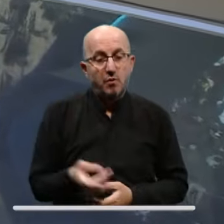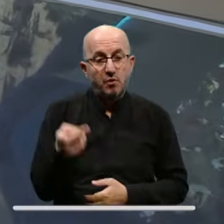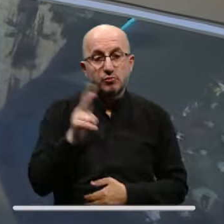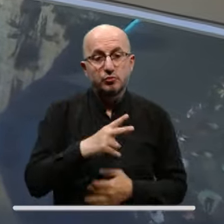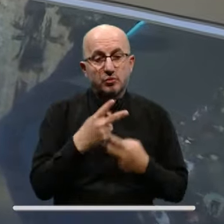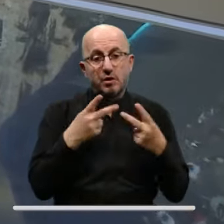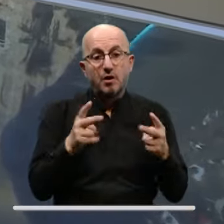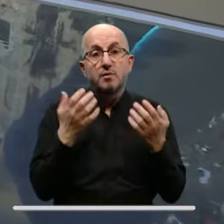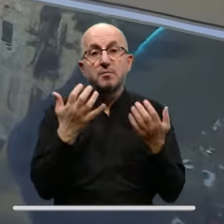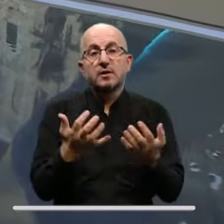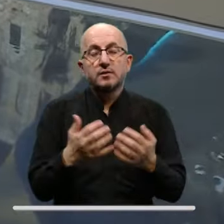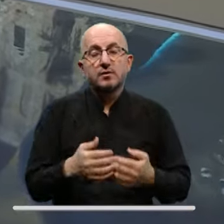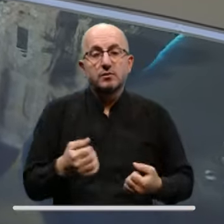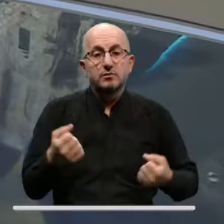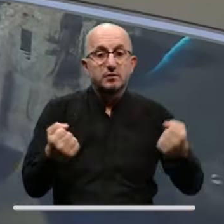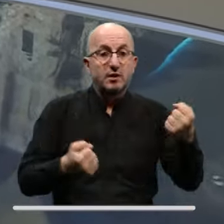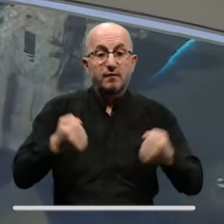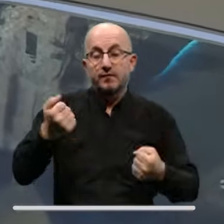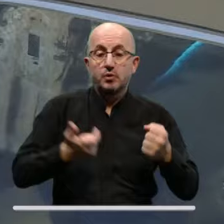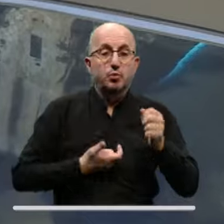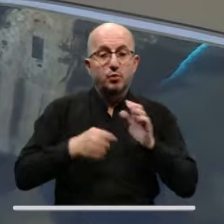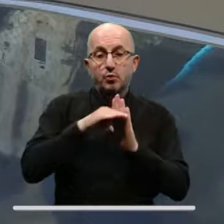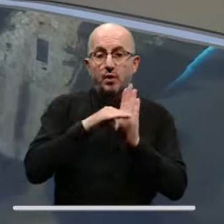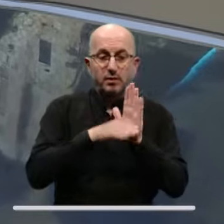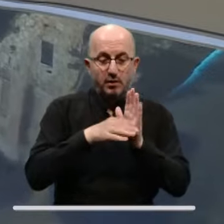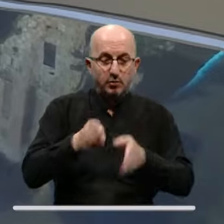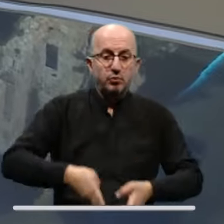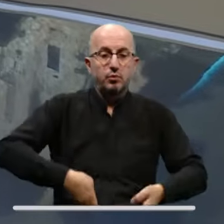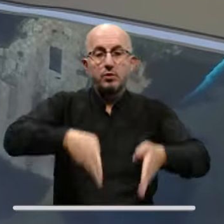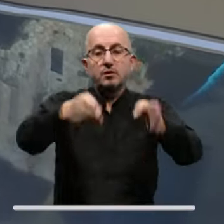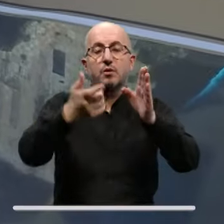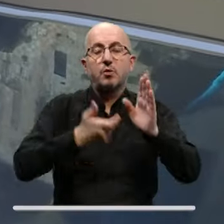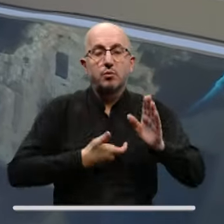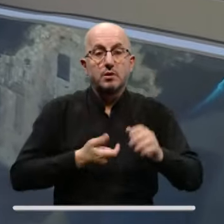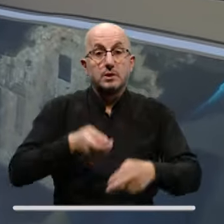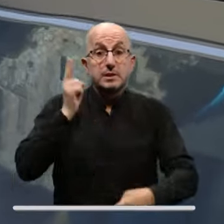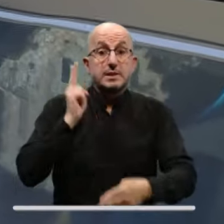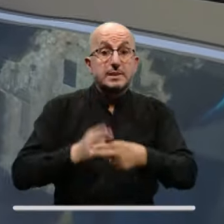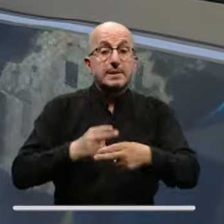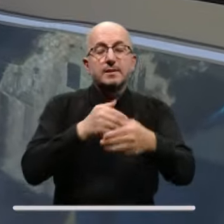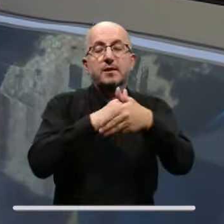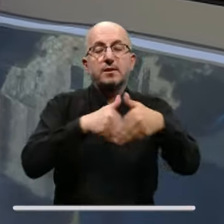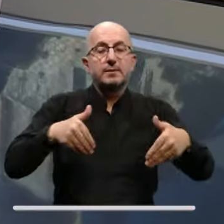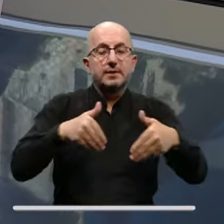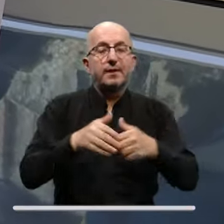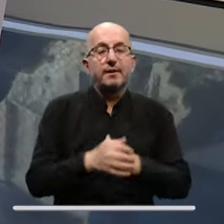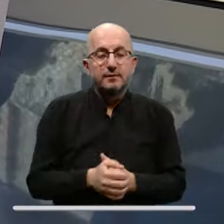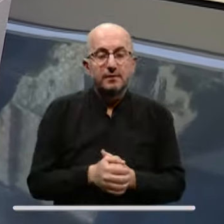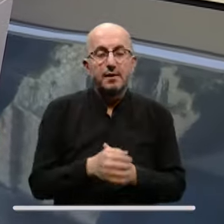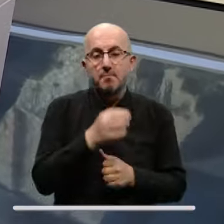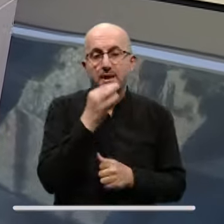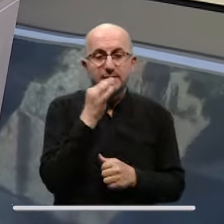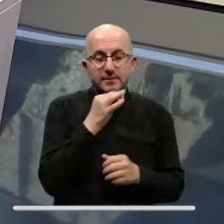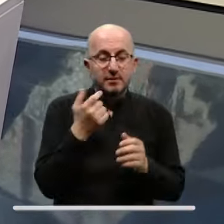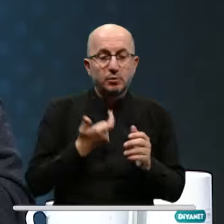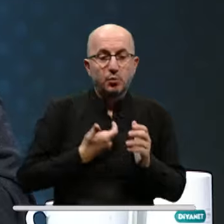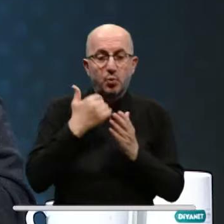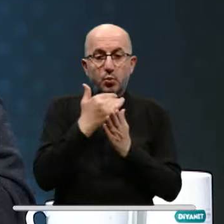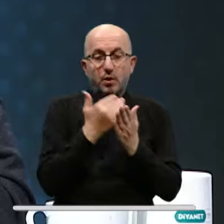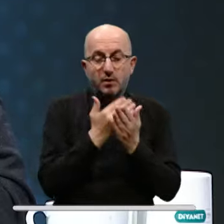dileyelim. Trafik işaretlerine, işaretçilerine, yoldaki bir takım kurallara, hız limitlerine ve benzeri bir takım kurallara uymak